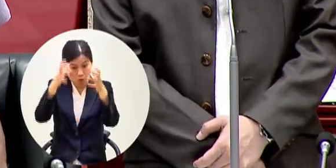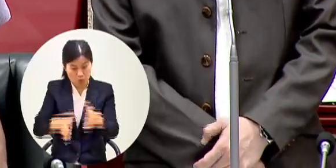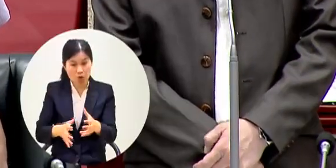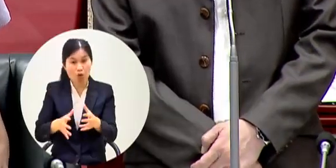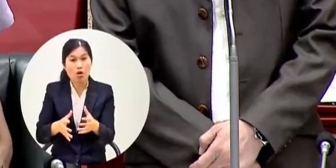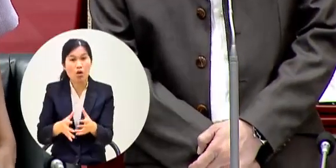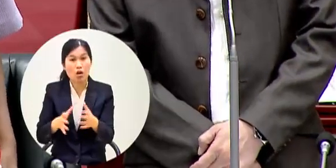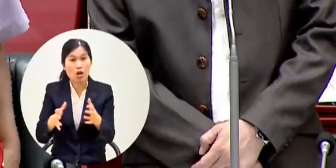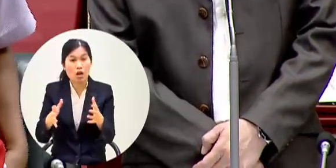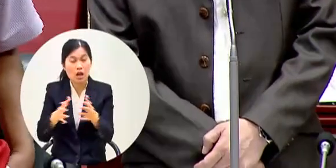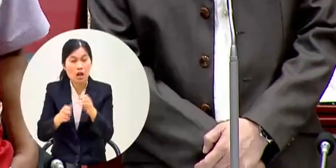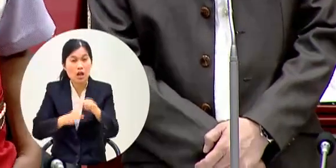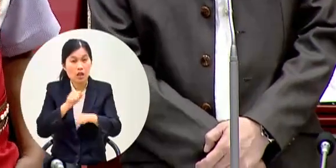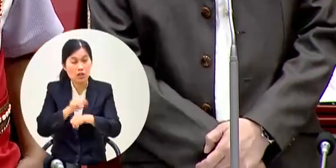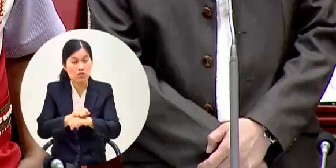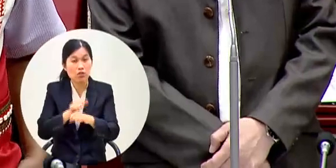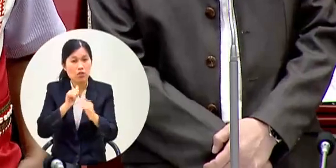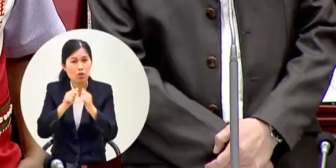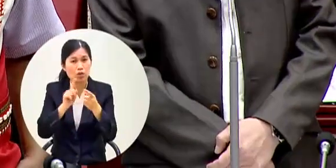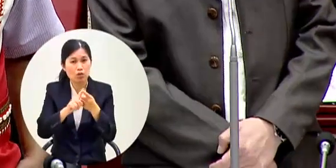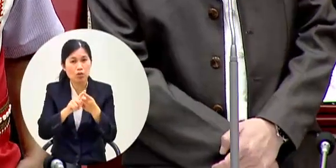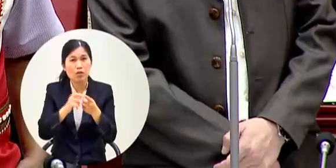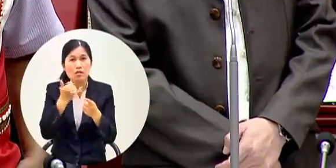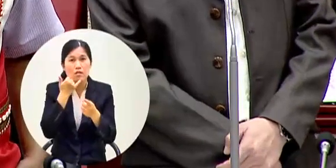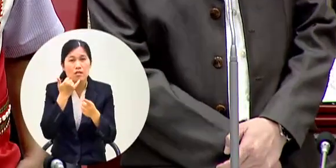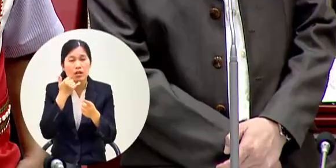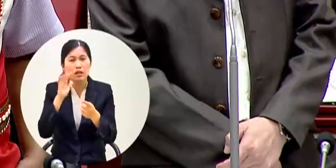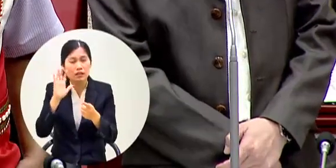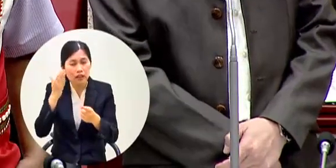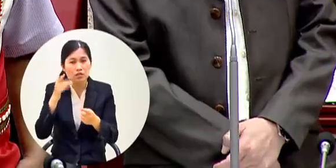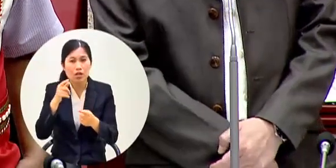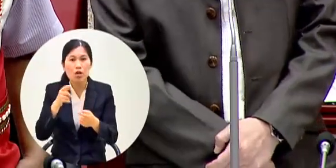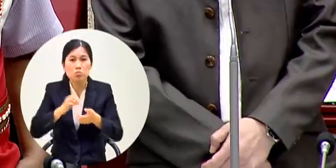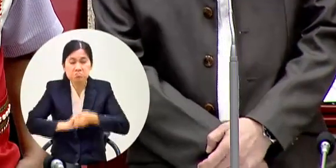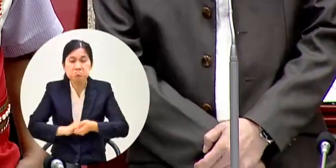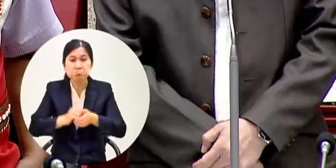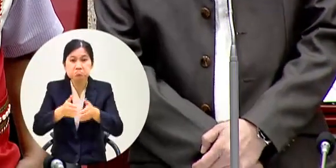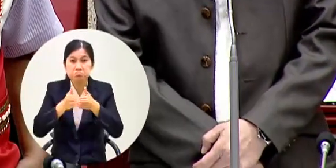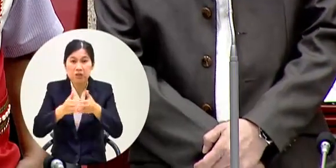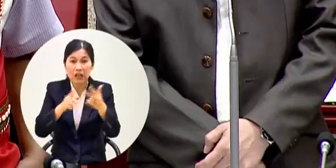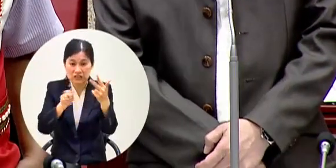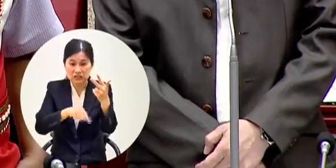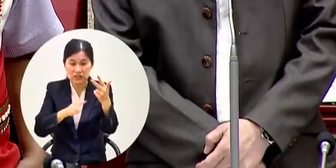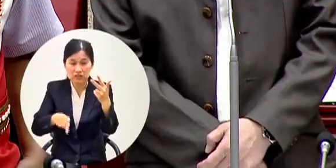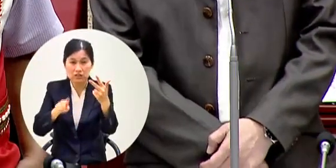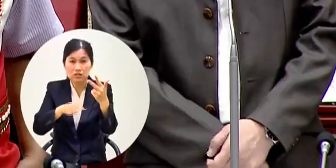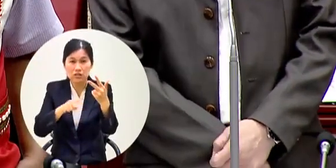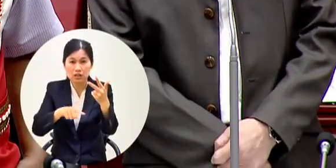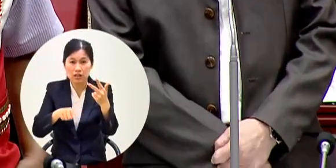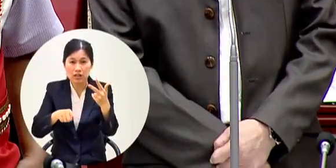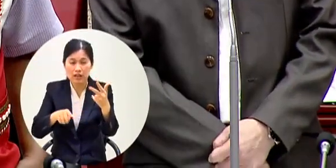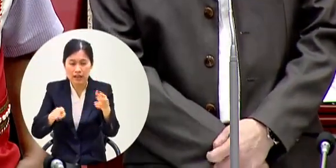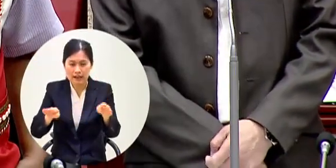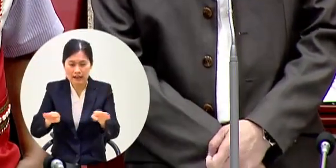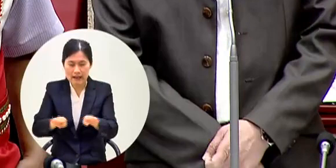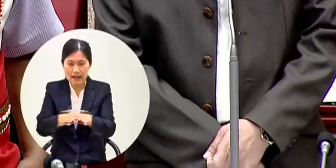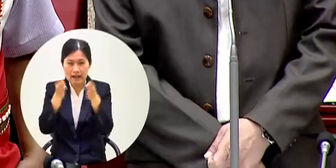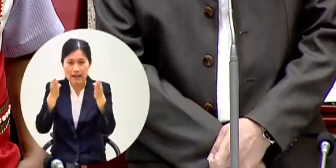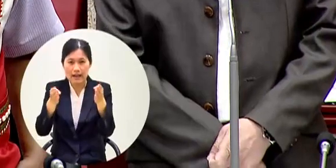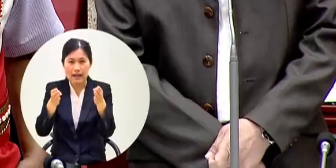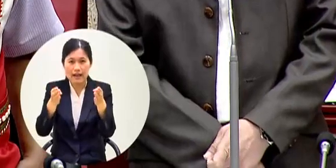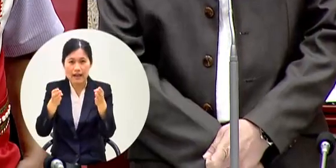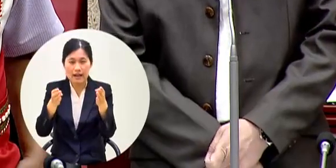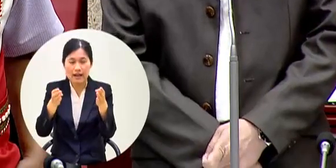行啊，以及把他们名字取好哦，然后相关的内容去填好，这部分我们可以来辅导他们来去成立。但是